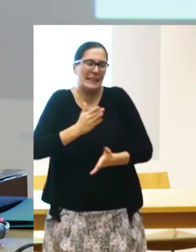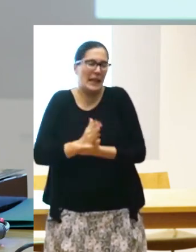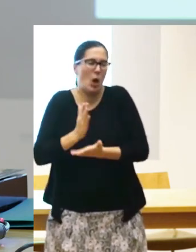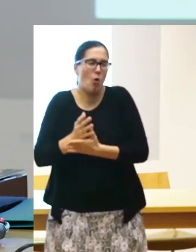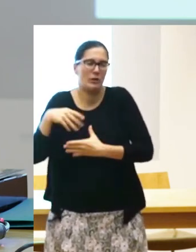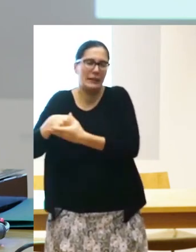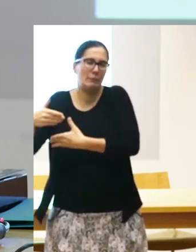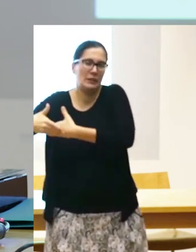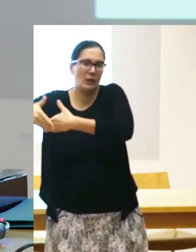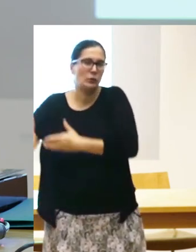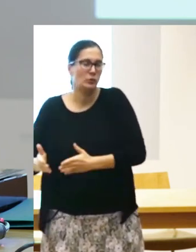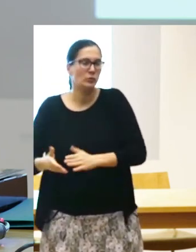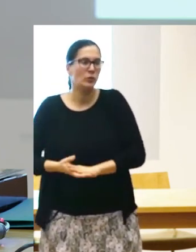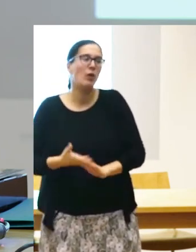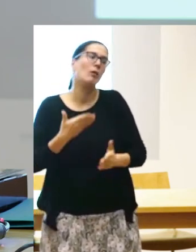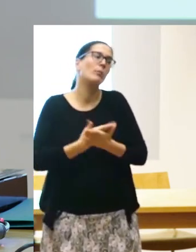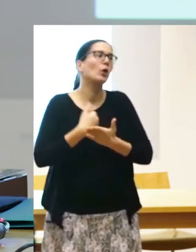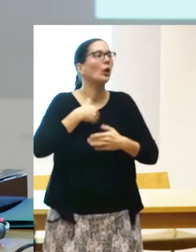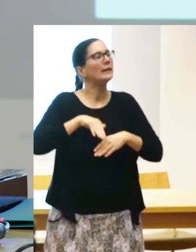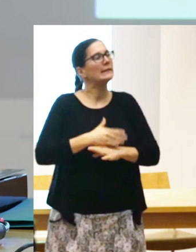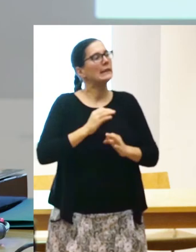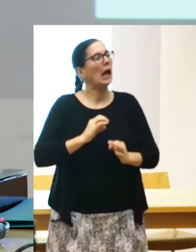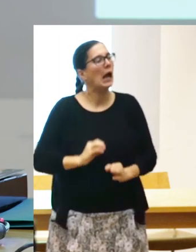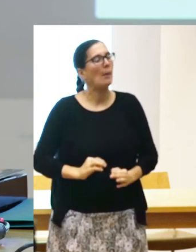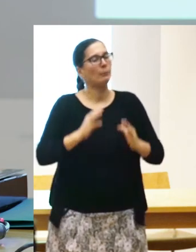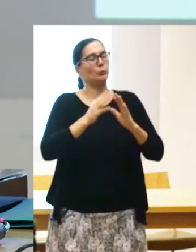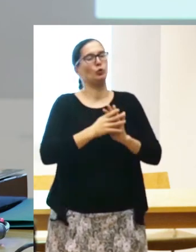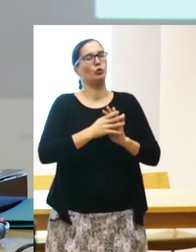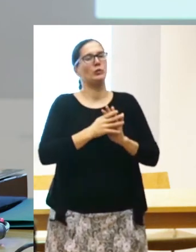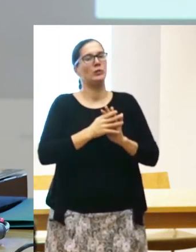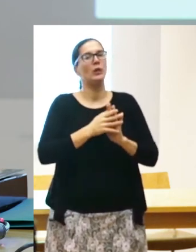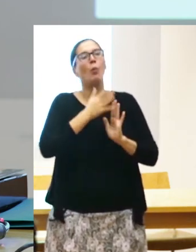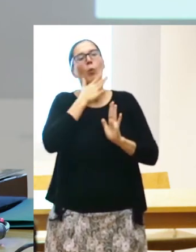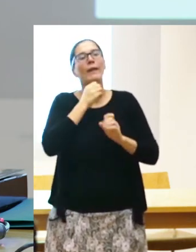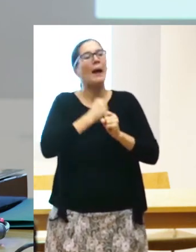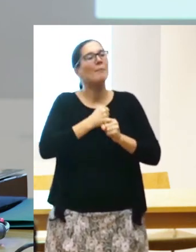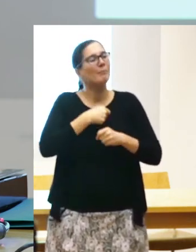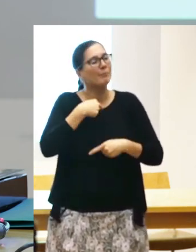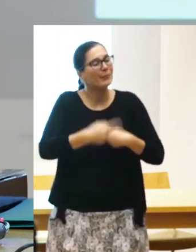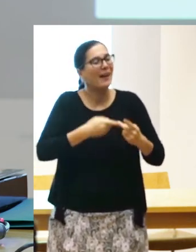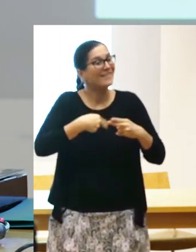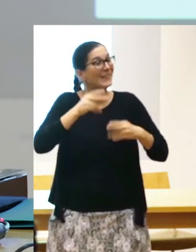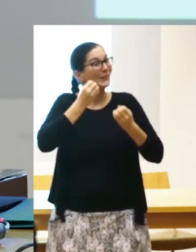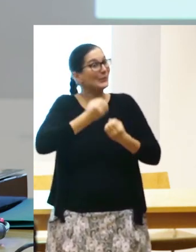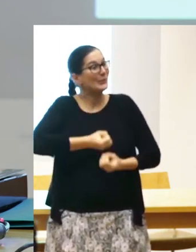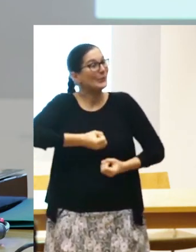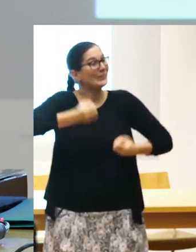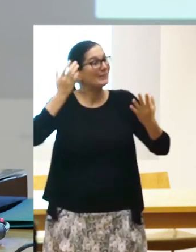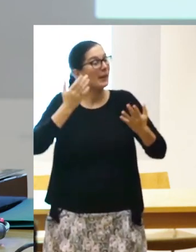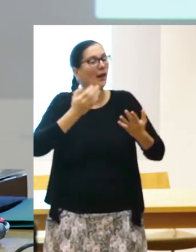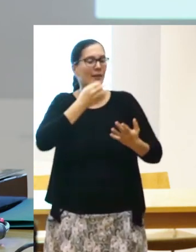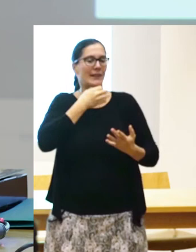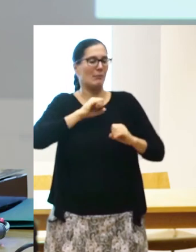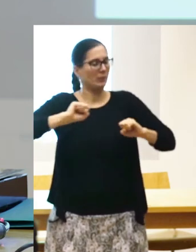analýzy, vyplývalo, že daleko podstatnější pro přínos celému prostředí je vytvořit